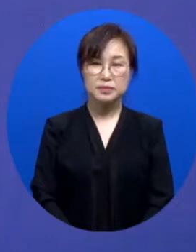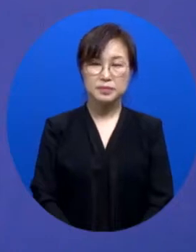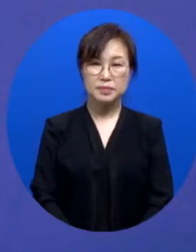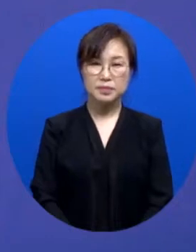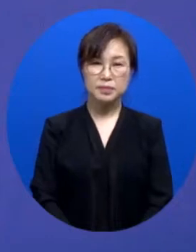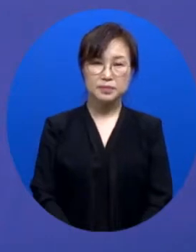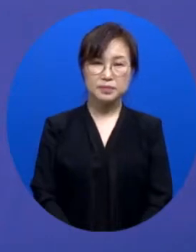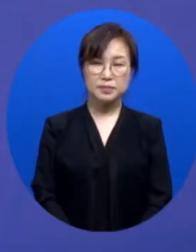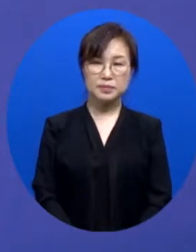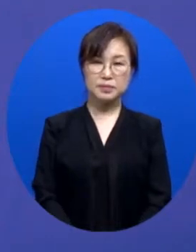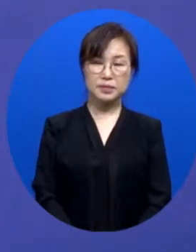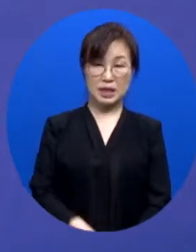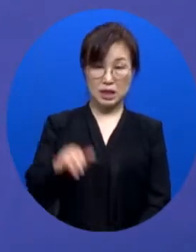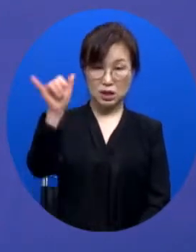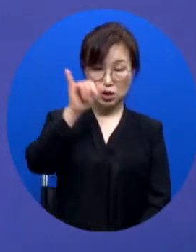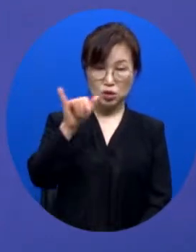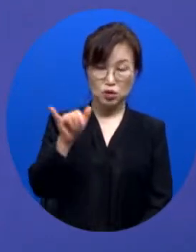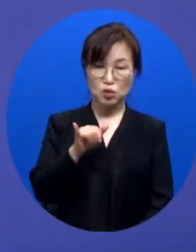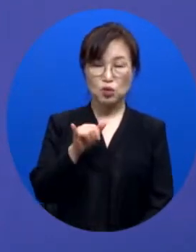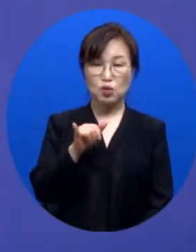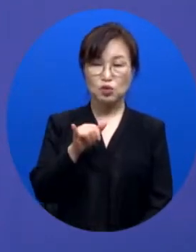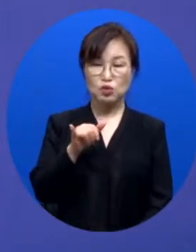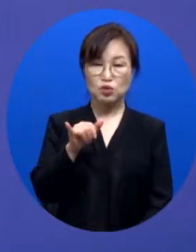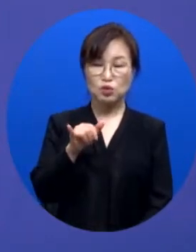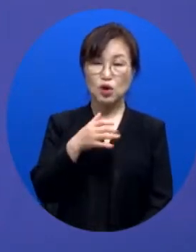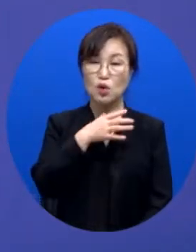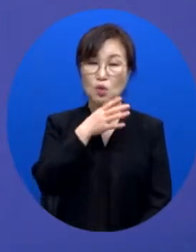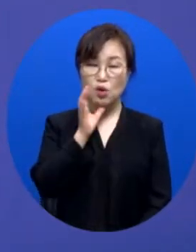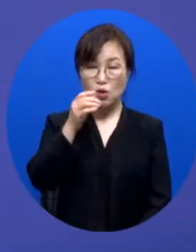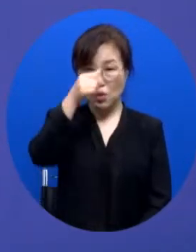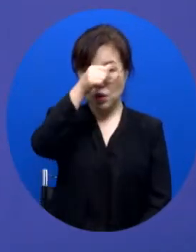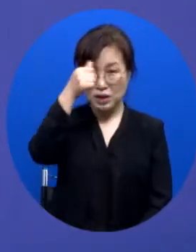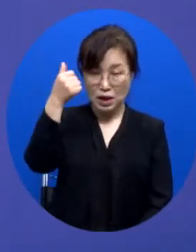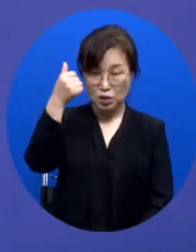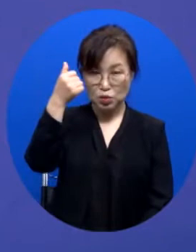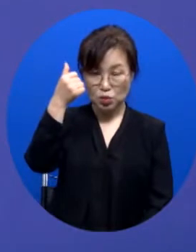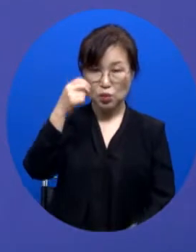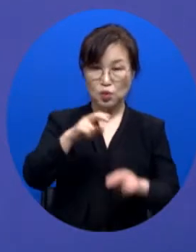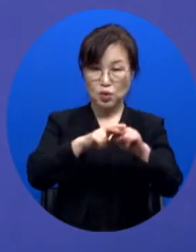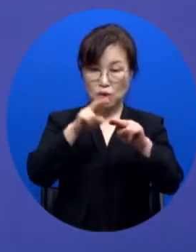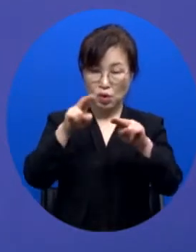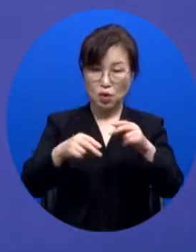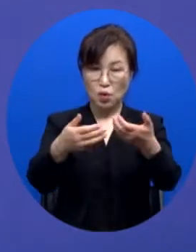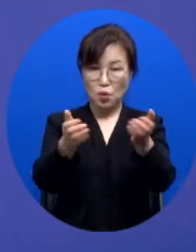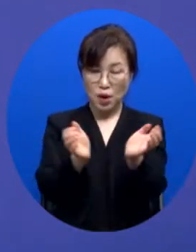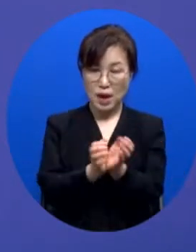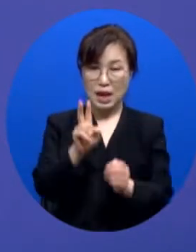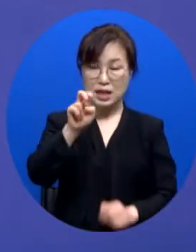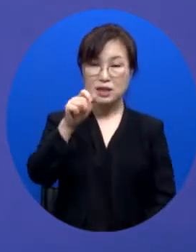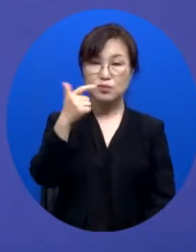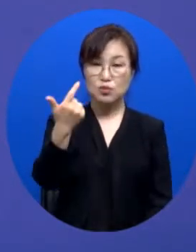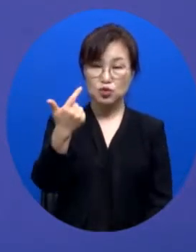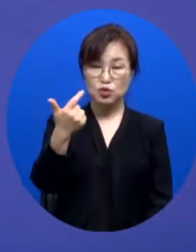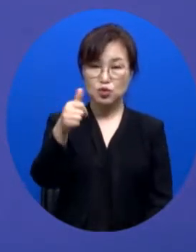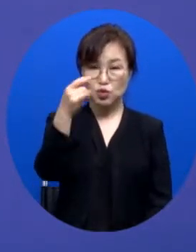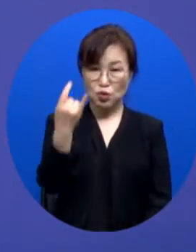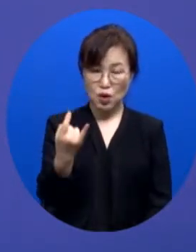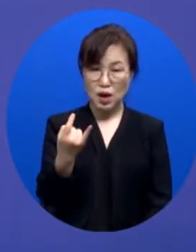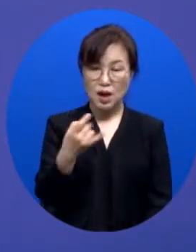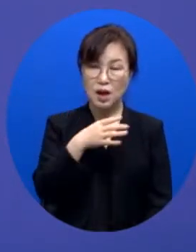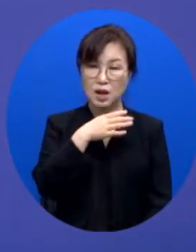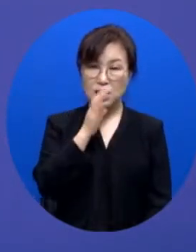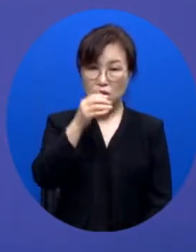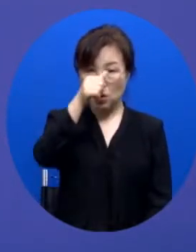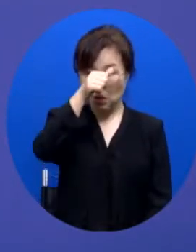대한 예수교 장으로 에 전국 원로 은퇴 장로 배 연합회가 김에 중앙 교회에서 26회 전국 원로 은퇴 장로 의